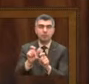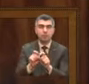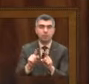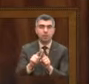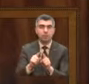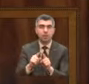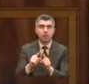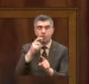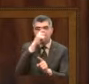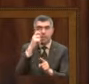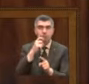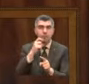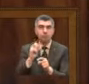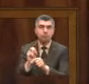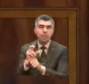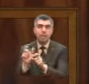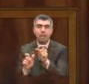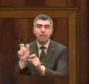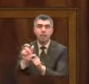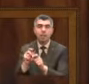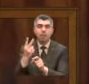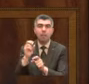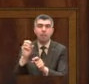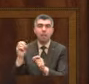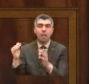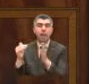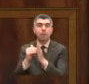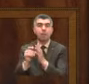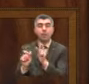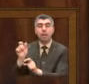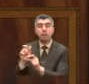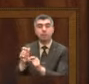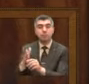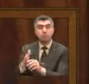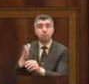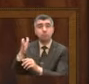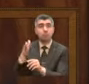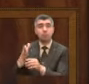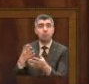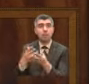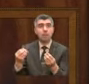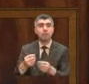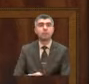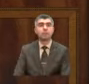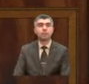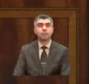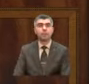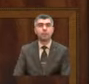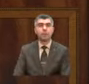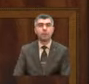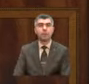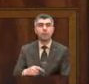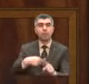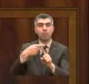وكيجلب أكثر من 200,000 نسمة ديال الناس. ولهذا السيد الوزير هذه إشكالية اللي خصها حتى هي يكون عندها واحد الاعتبار. وكذلك